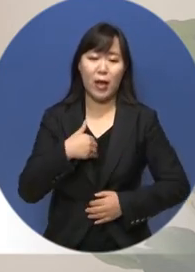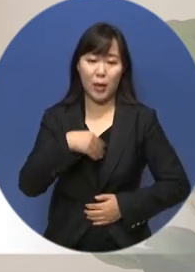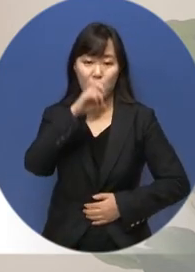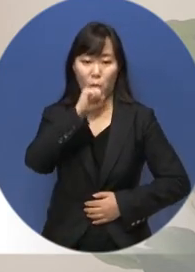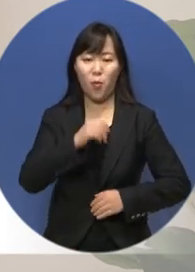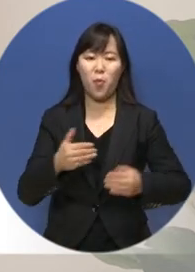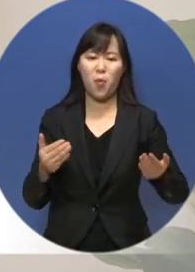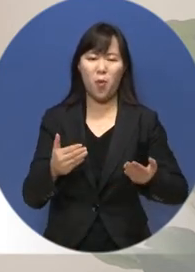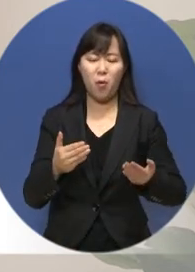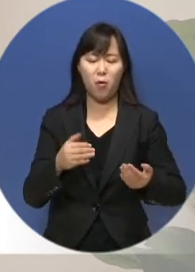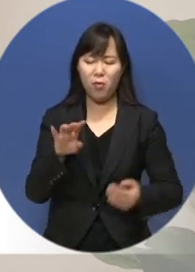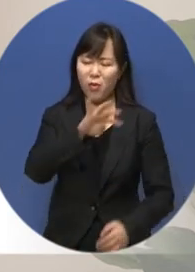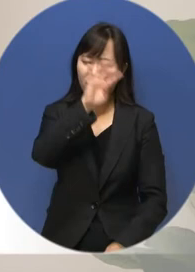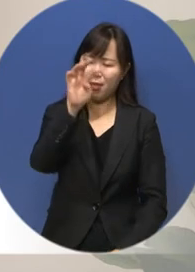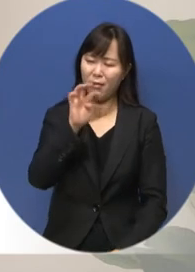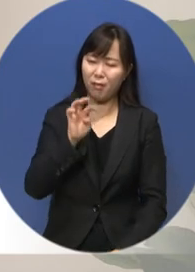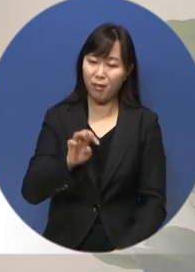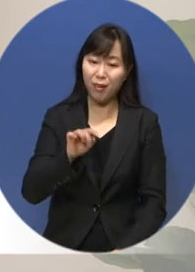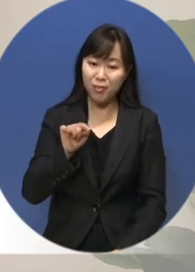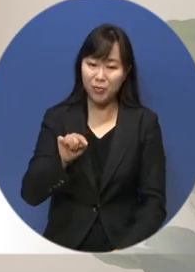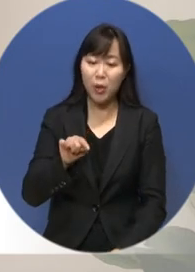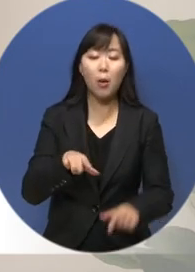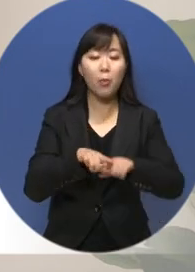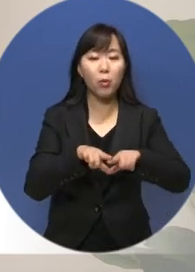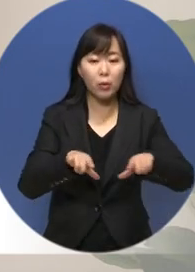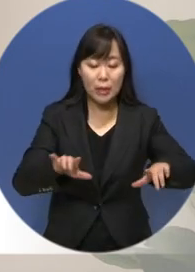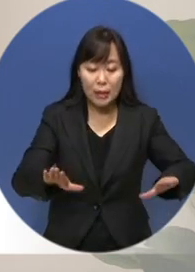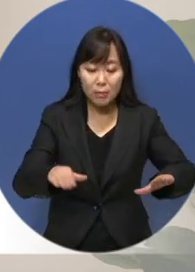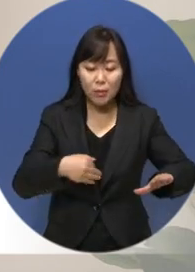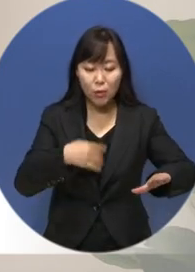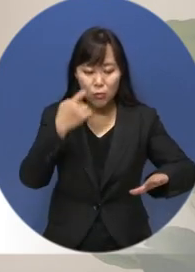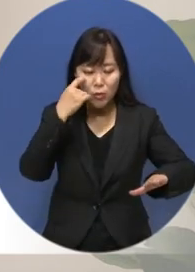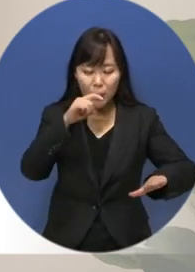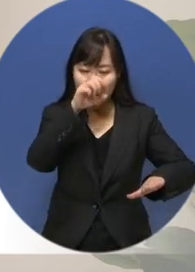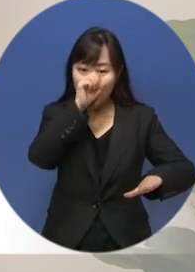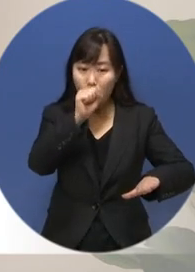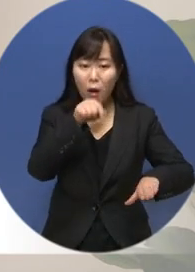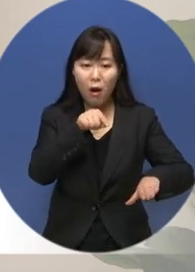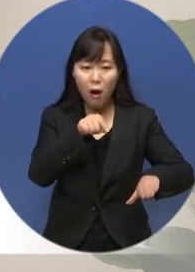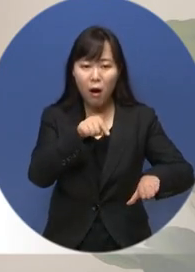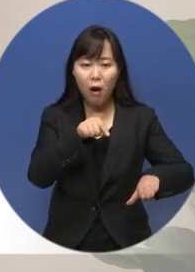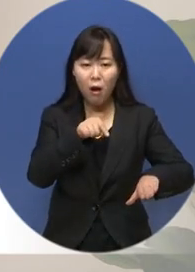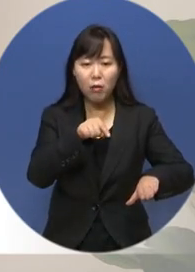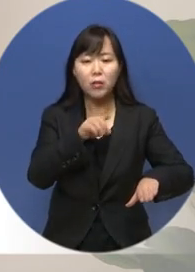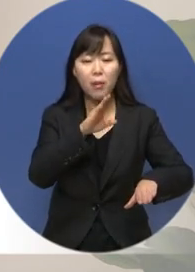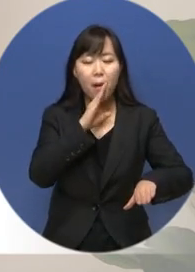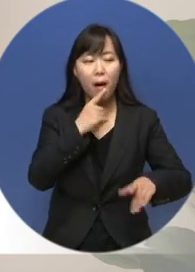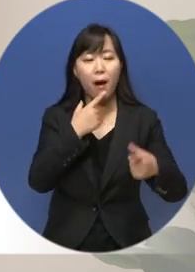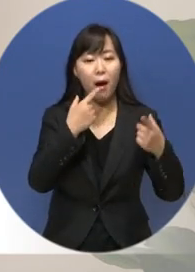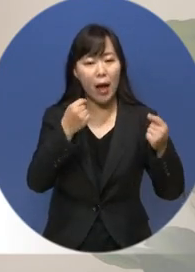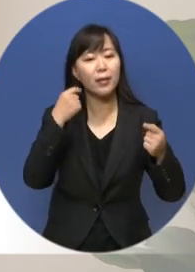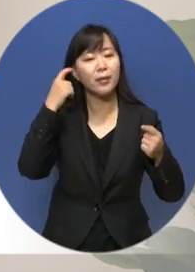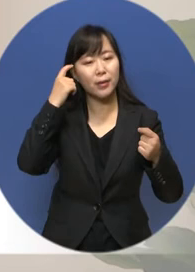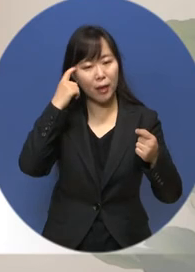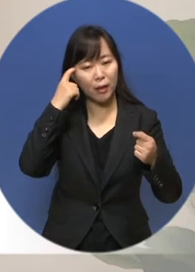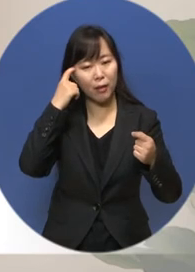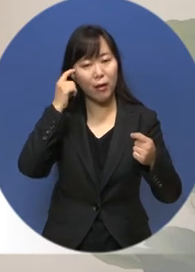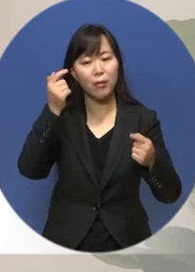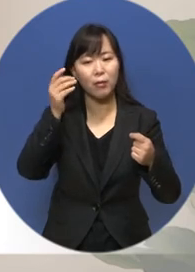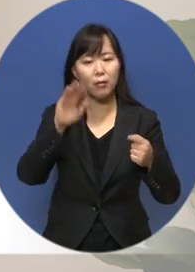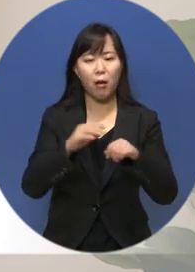좋은 일인지도 의문입니다. 보통은 당장 눈앞에 좋은 일이 좋을 것 같은 생각이라